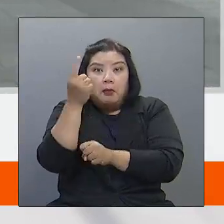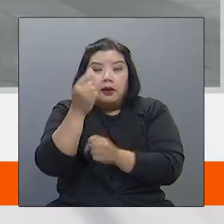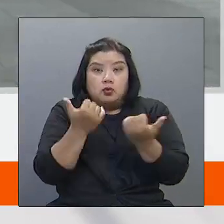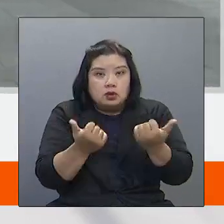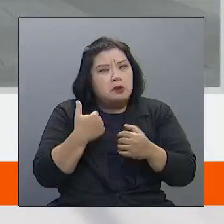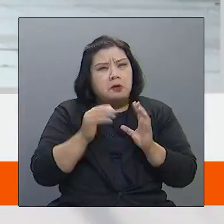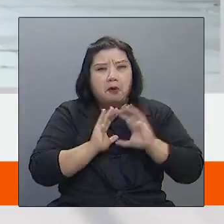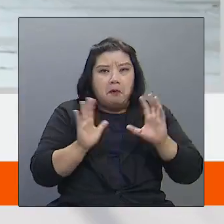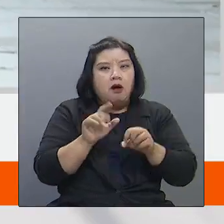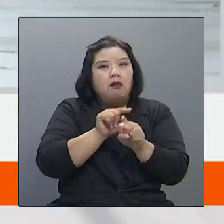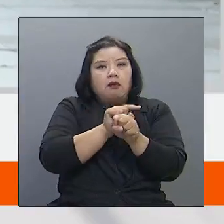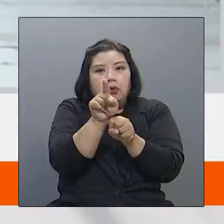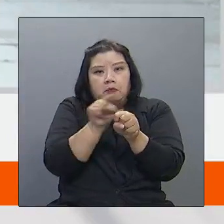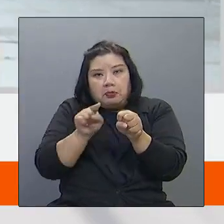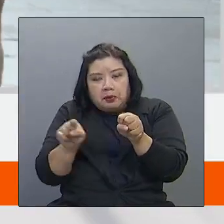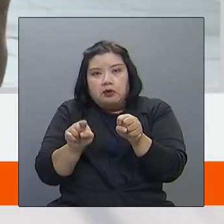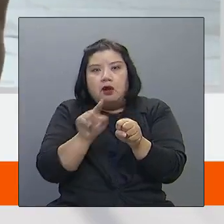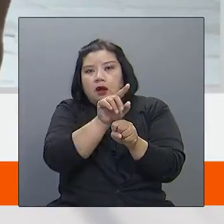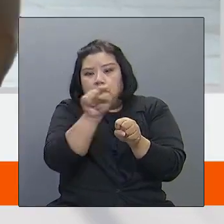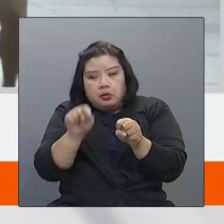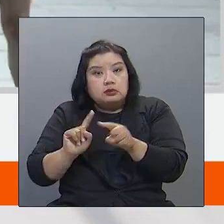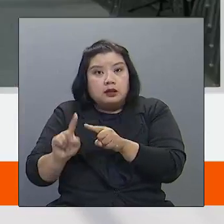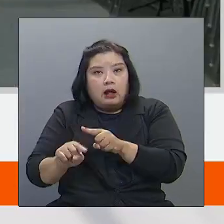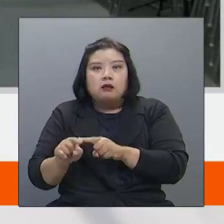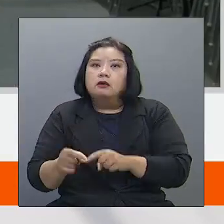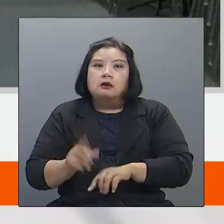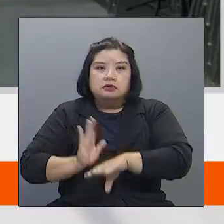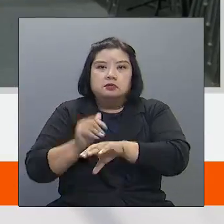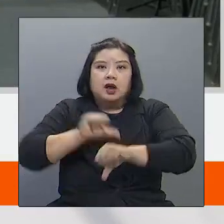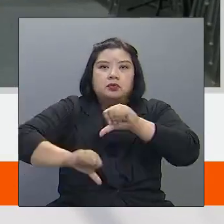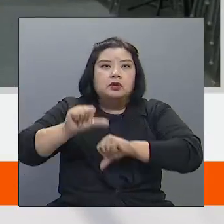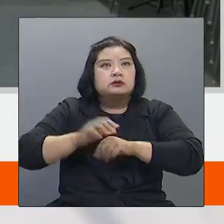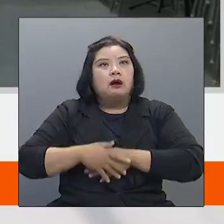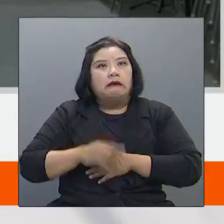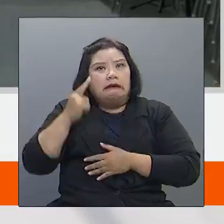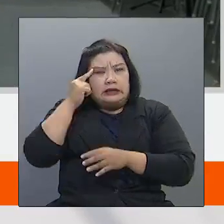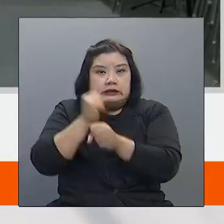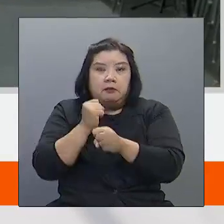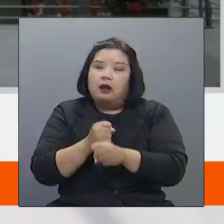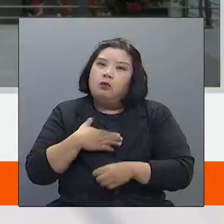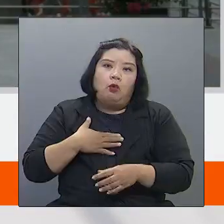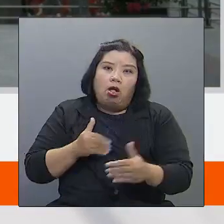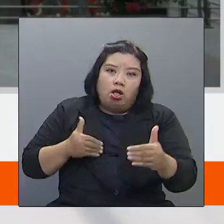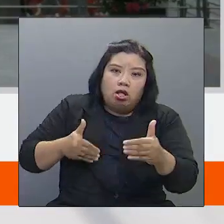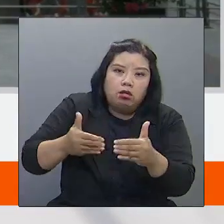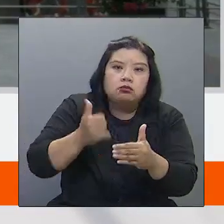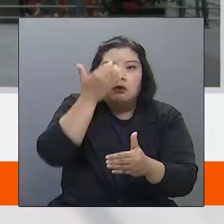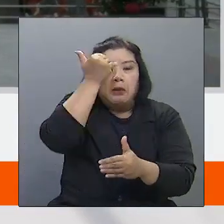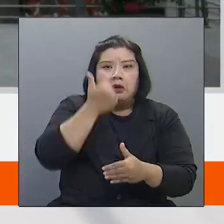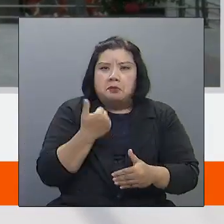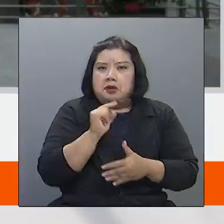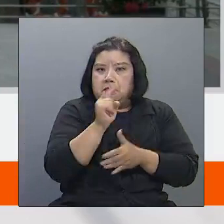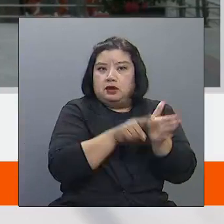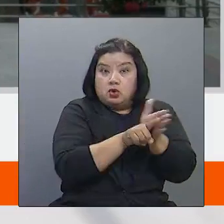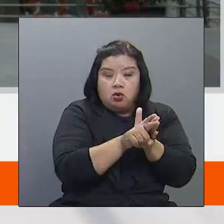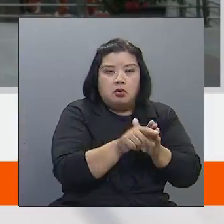ยครับเรายังไม่ทราบแล้วนักวิทยาศาสตร์ยังทำงานไม่ทันเพราะว่ามีหลายตัวที่เราต้องทำการศึกษาเราต้องพยายามทำ